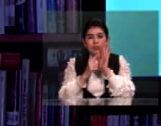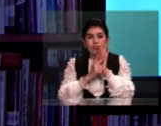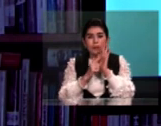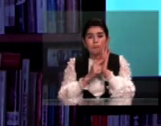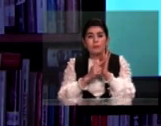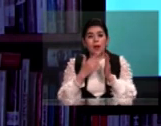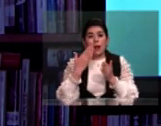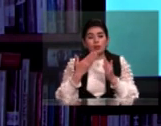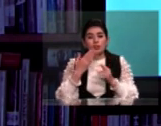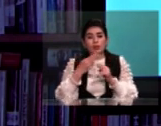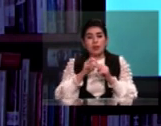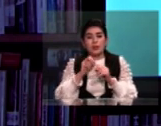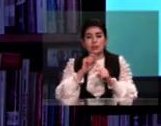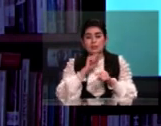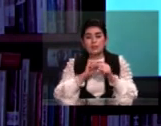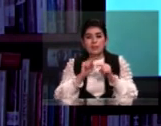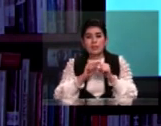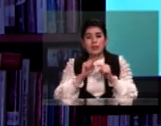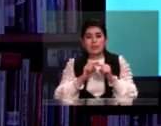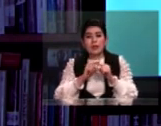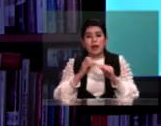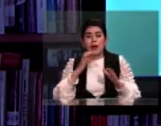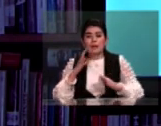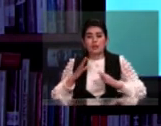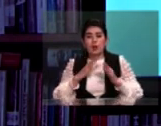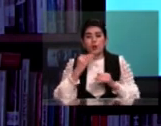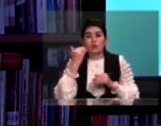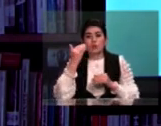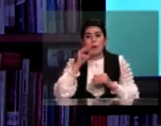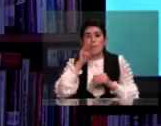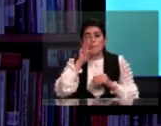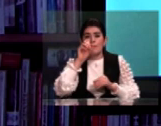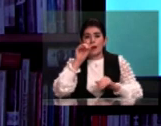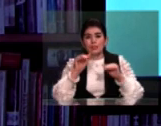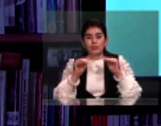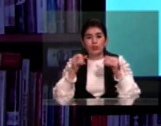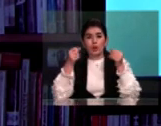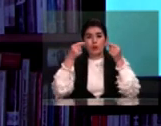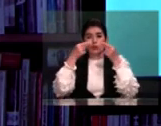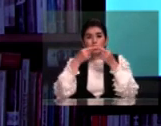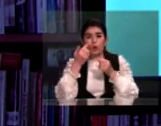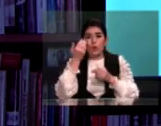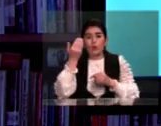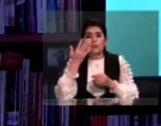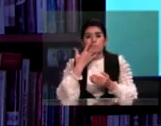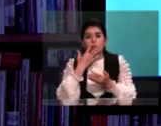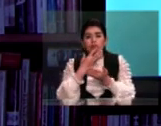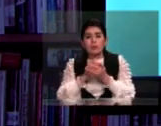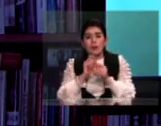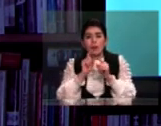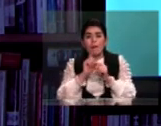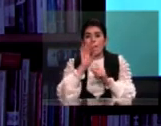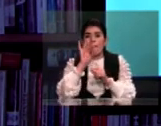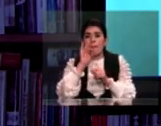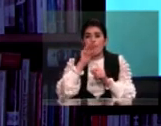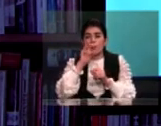agar jism biror tezlik bilan harakatlansa va u massaga ega bo'lsa, u holatda u impulsga ham